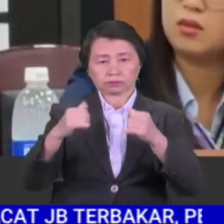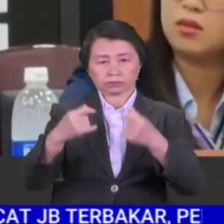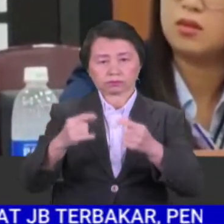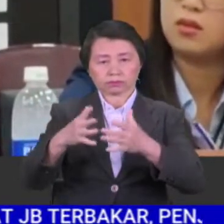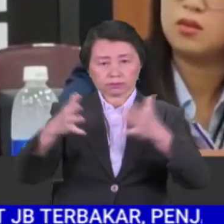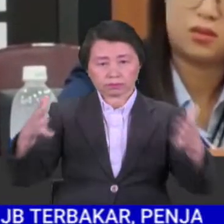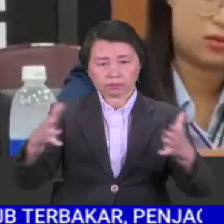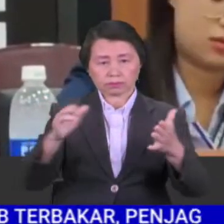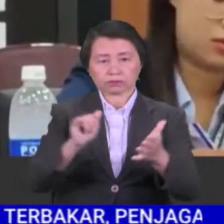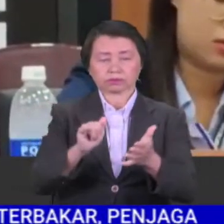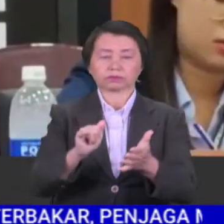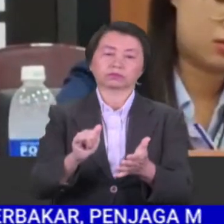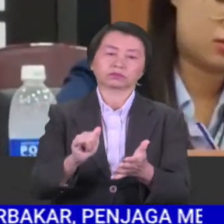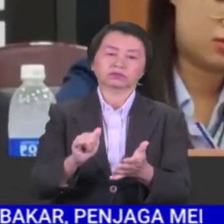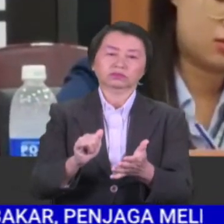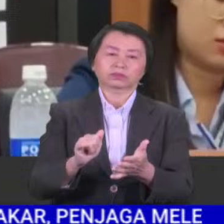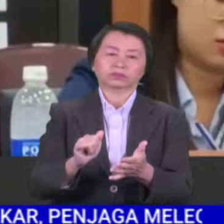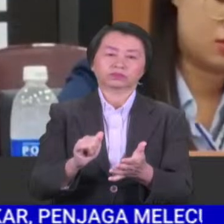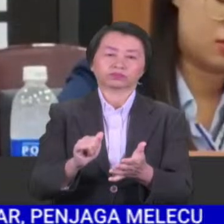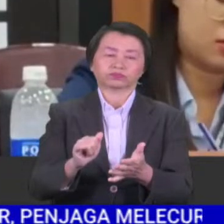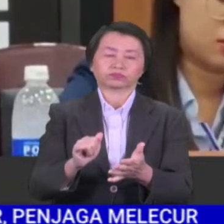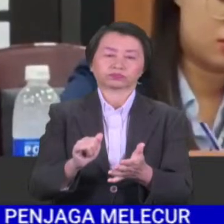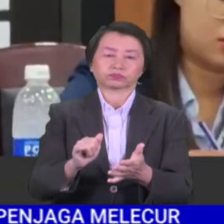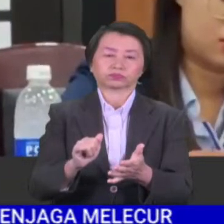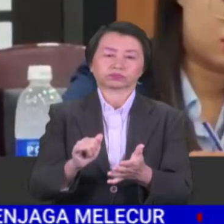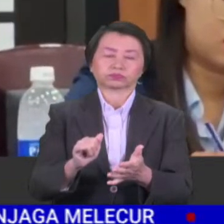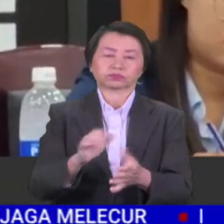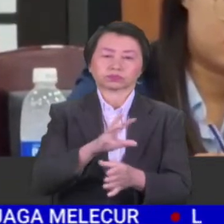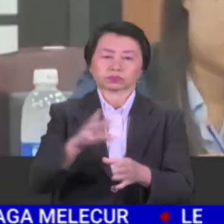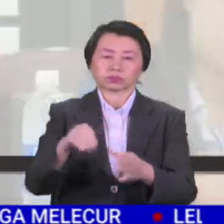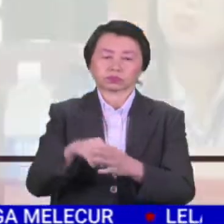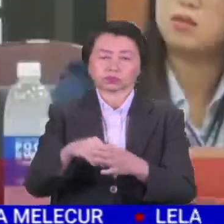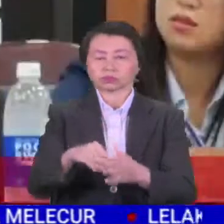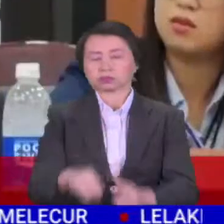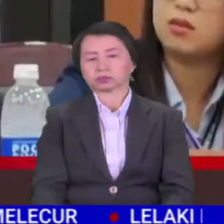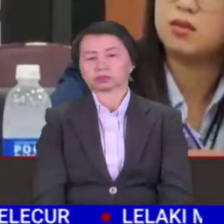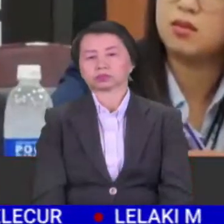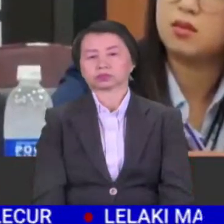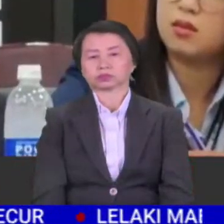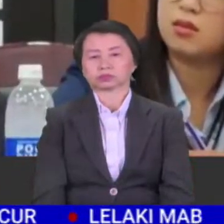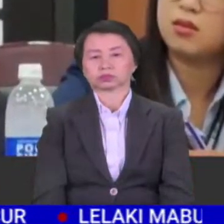a very good experience in terms of learning about speaking.